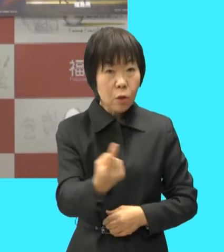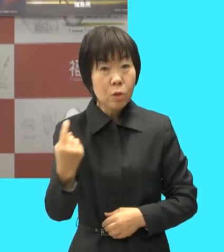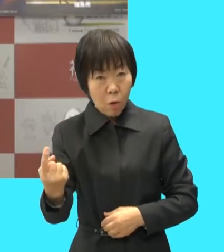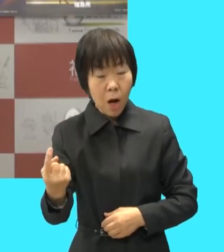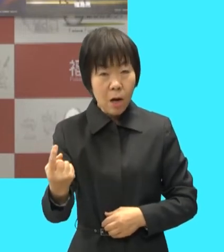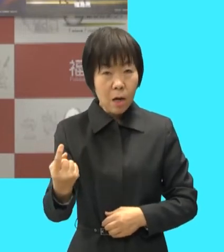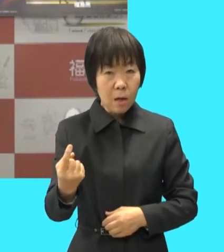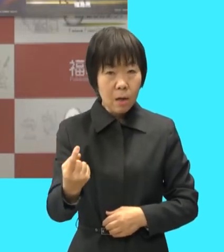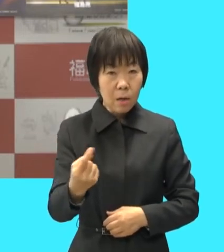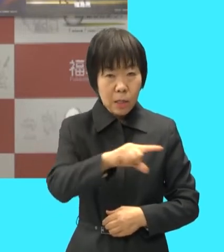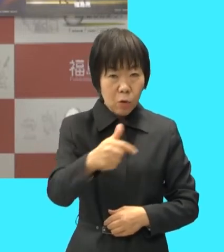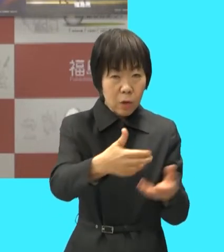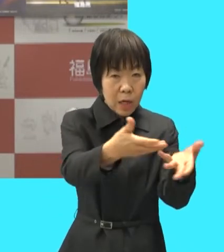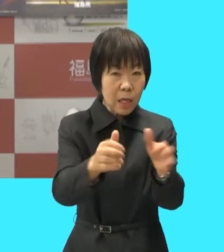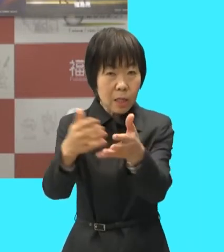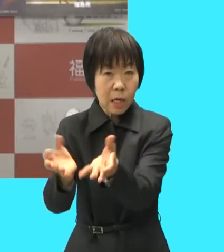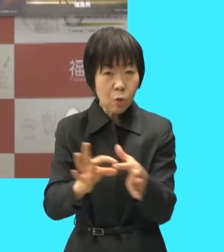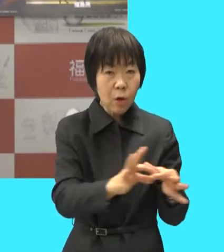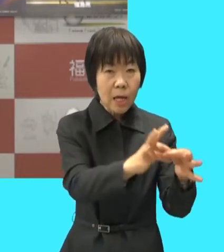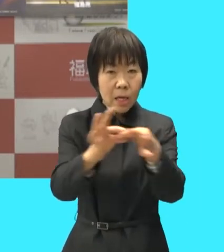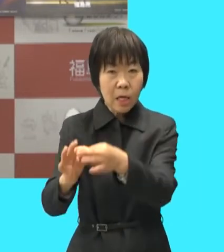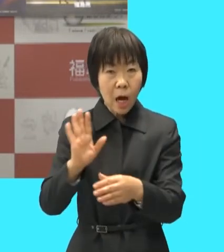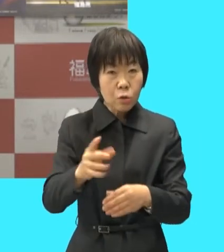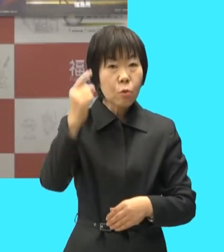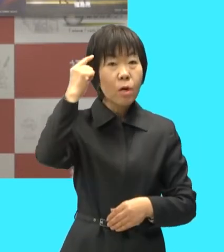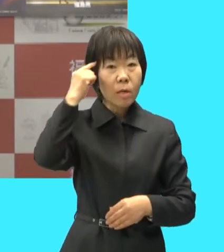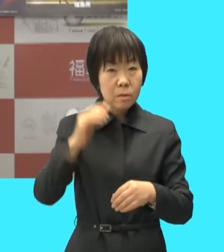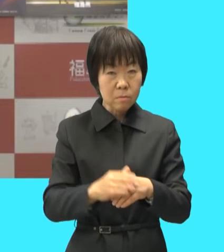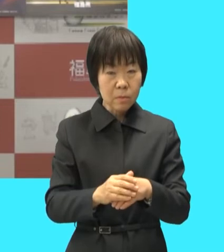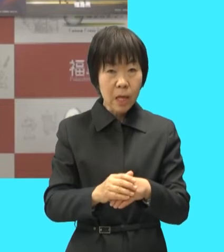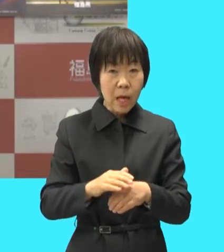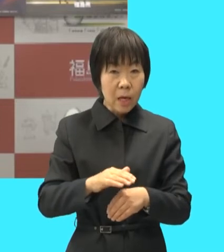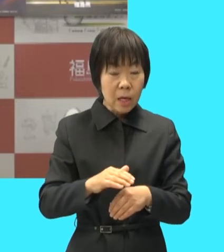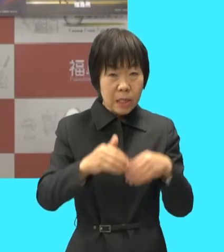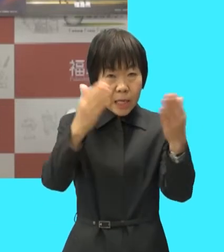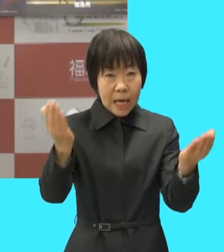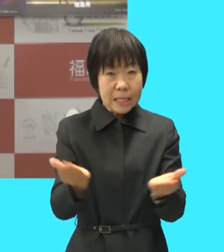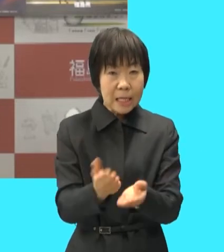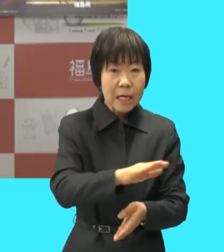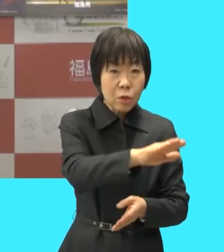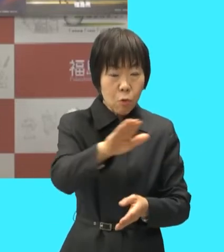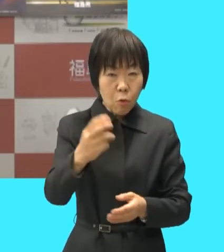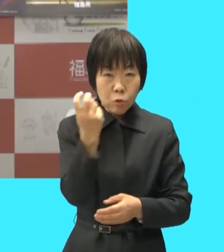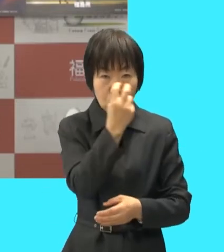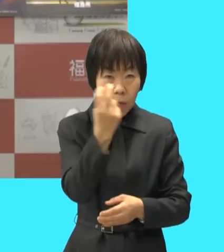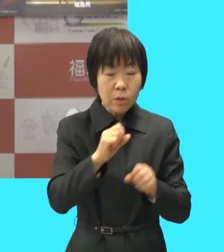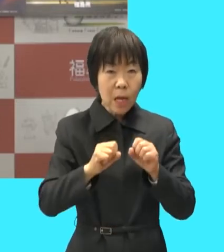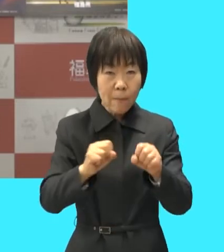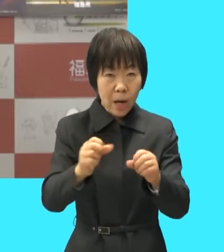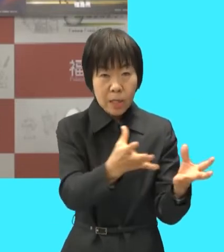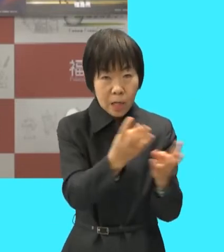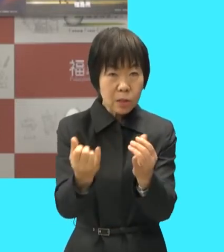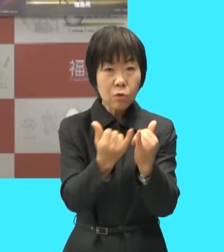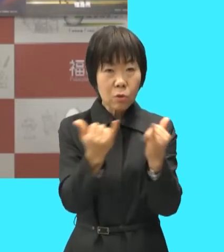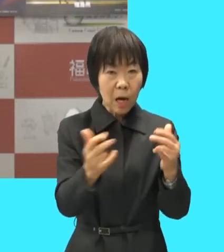ろいろ、団体と連携すると思うんですけれども、全体のこの調査をすることで、例えばより多くの人からそうした課